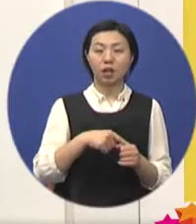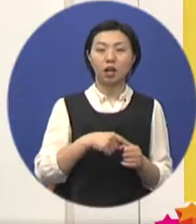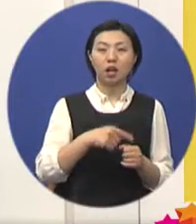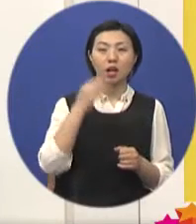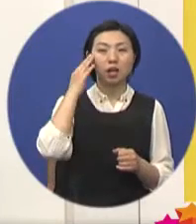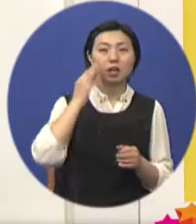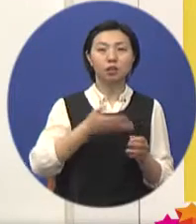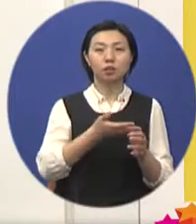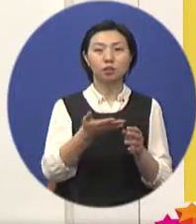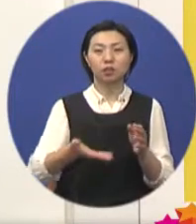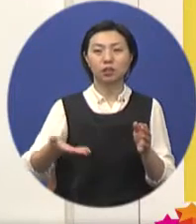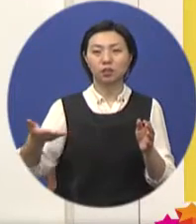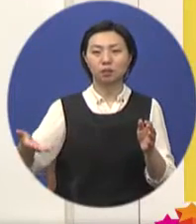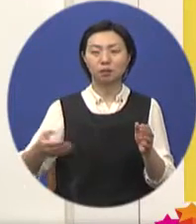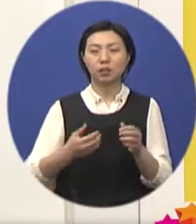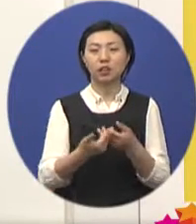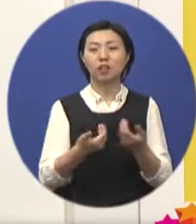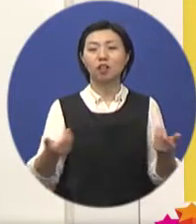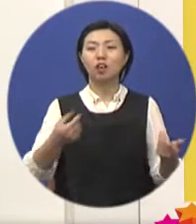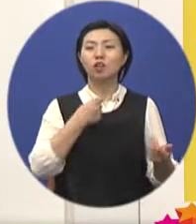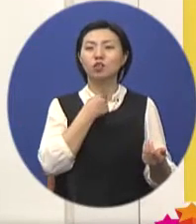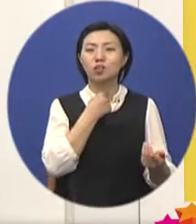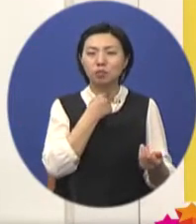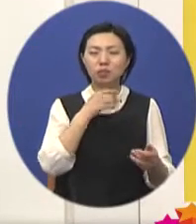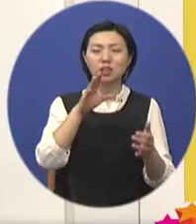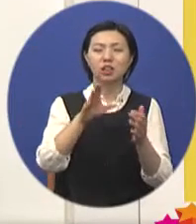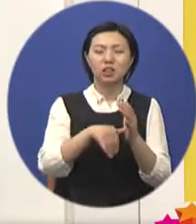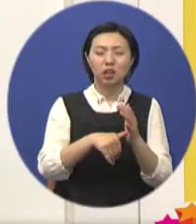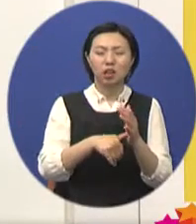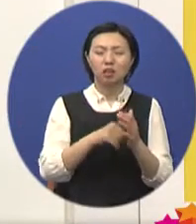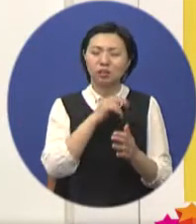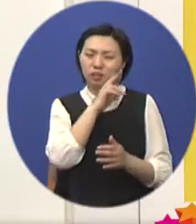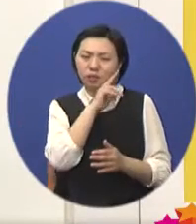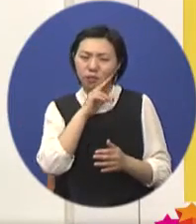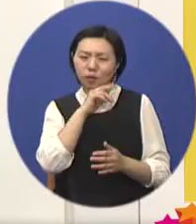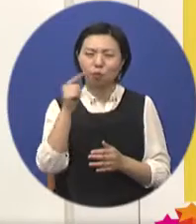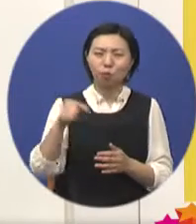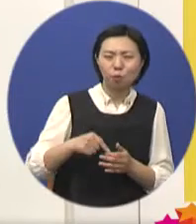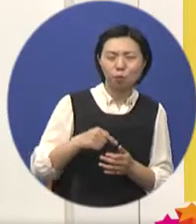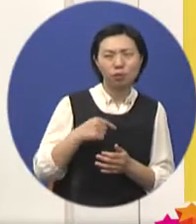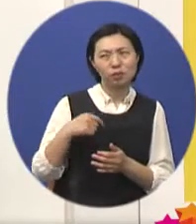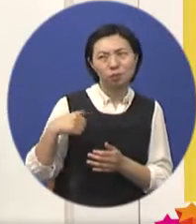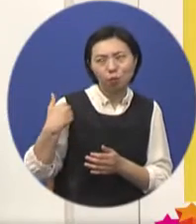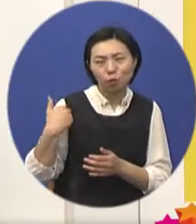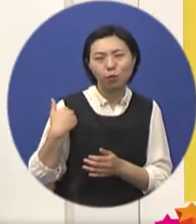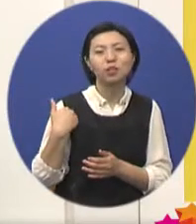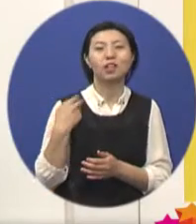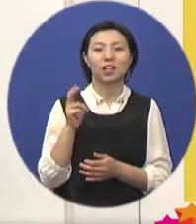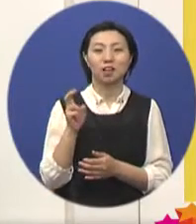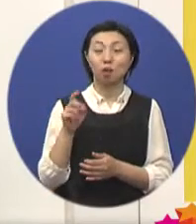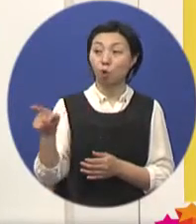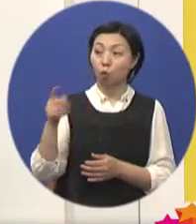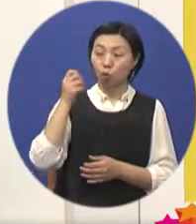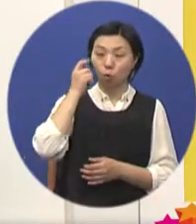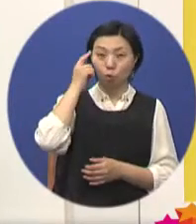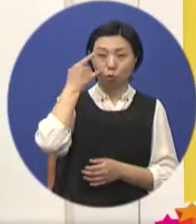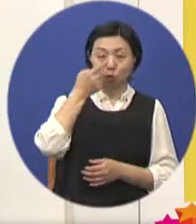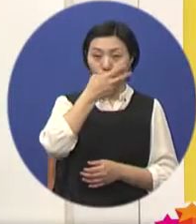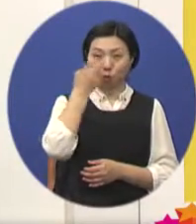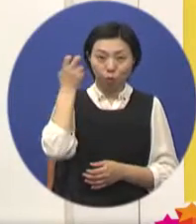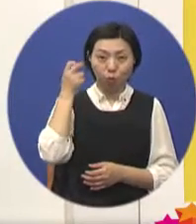한강수야 고국산천을 떠나고자 하련만은 시절이 이야. 하수상하니 얼똥말똥하느라. 이야, 머리 네.